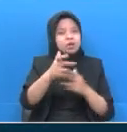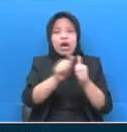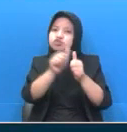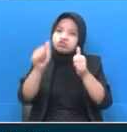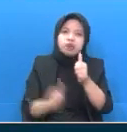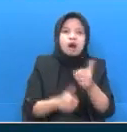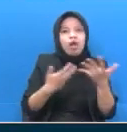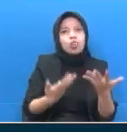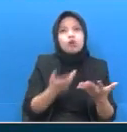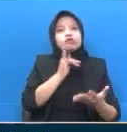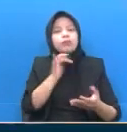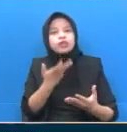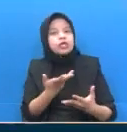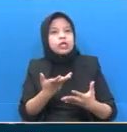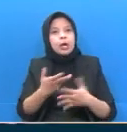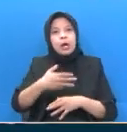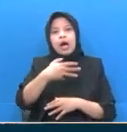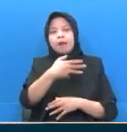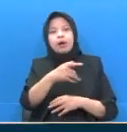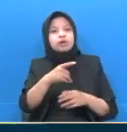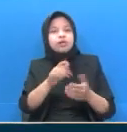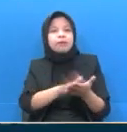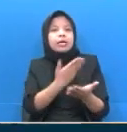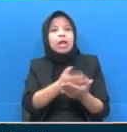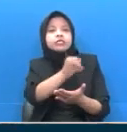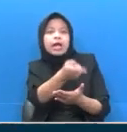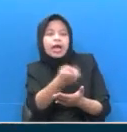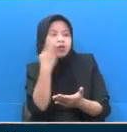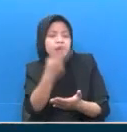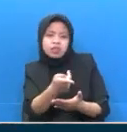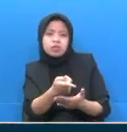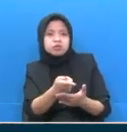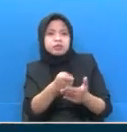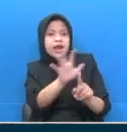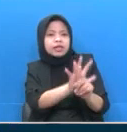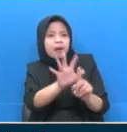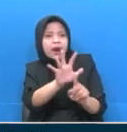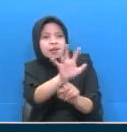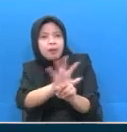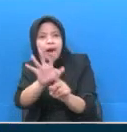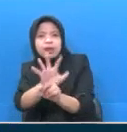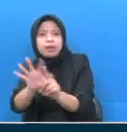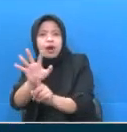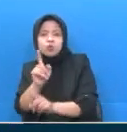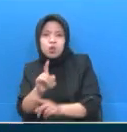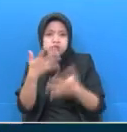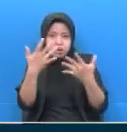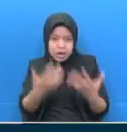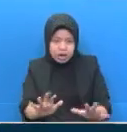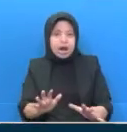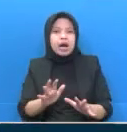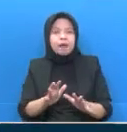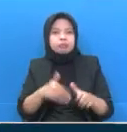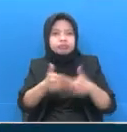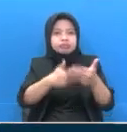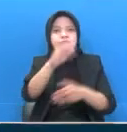ajudannya, kemudian Brigadir almarhum dan sebagainya, itu kan dilihat profil dulu kan itu loh. Baru nanti setelah di